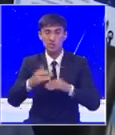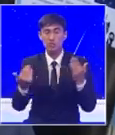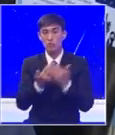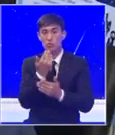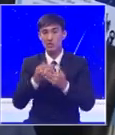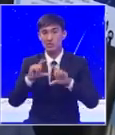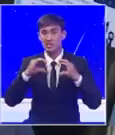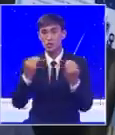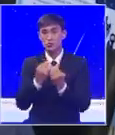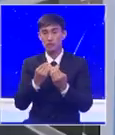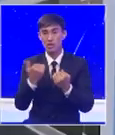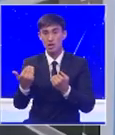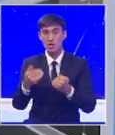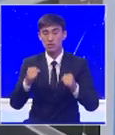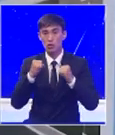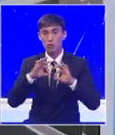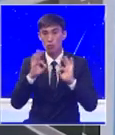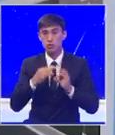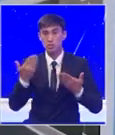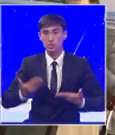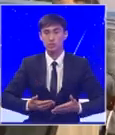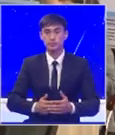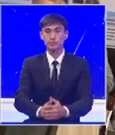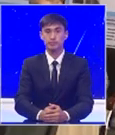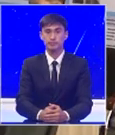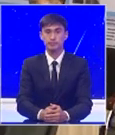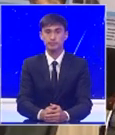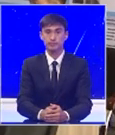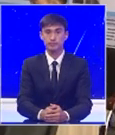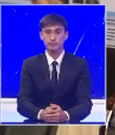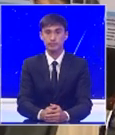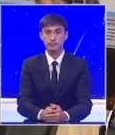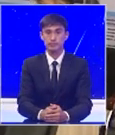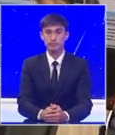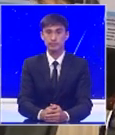современных стадионов для приверженцев здорового образа жизни.